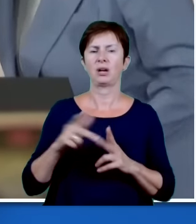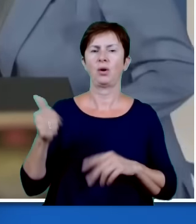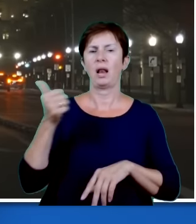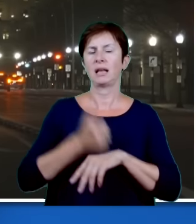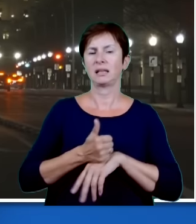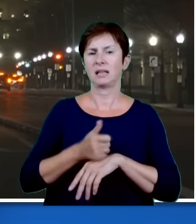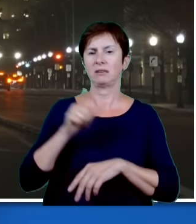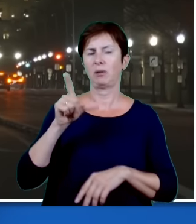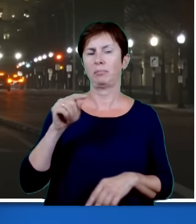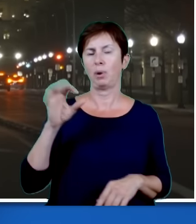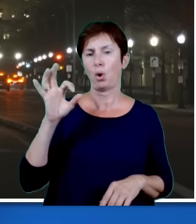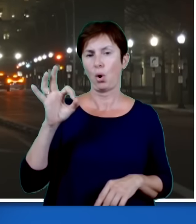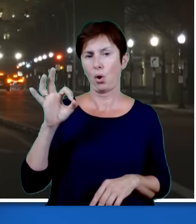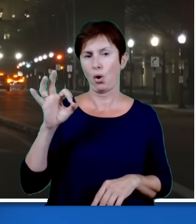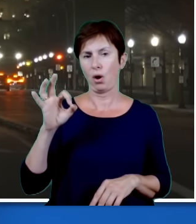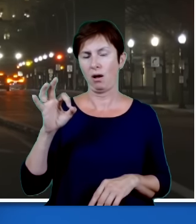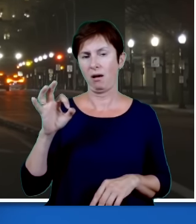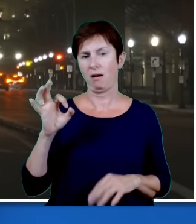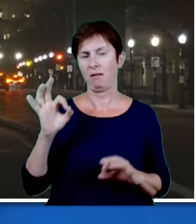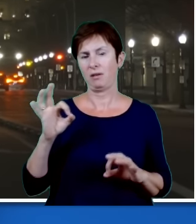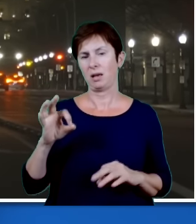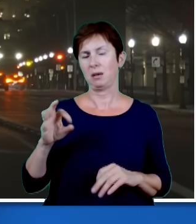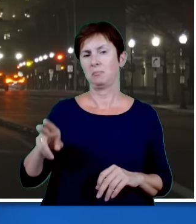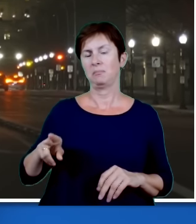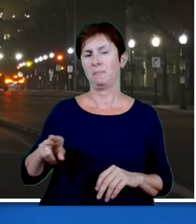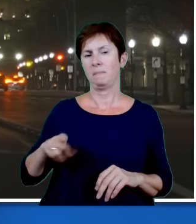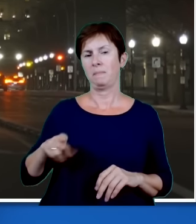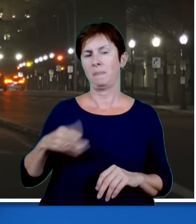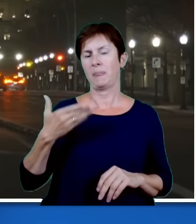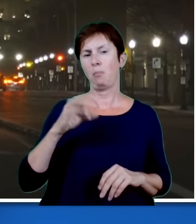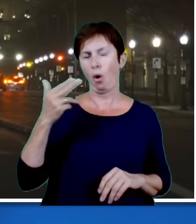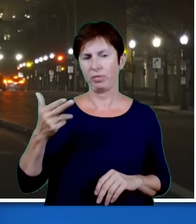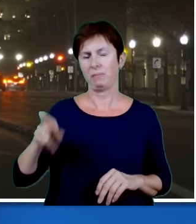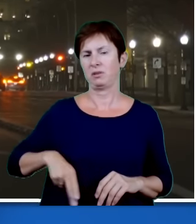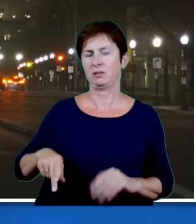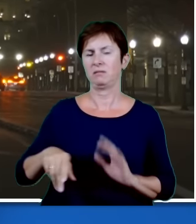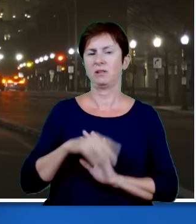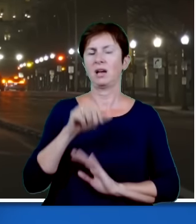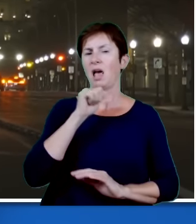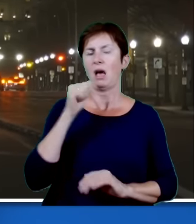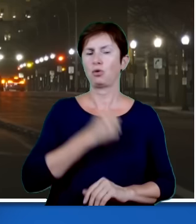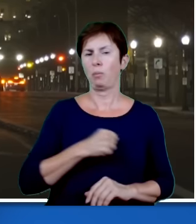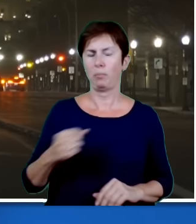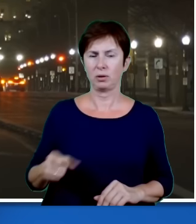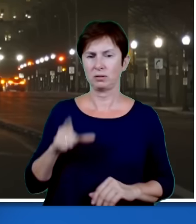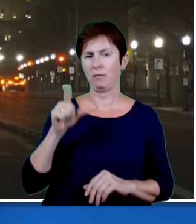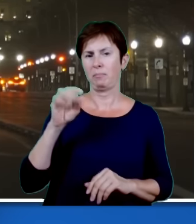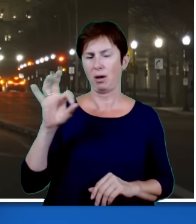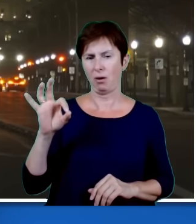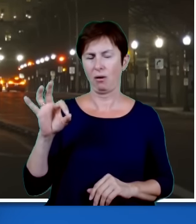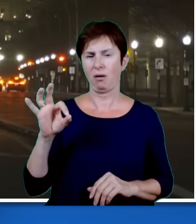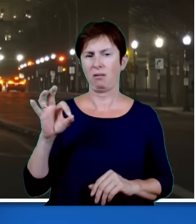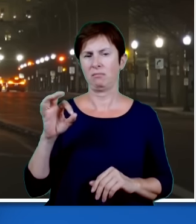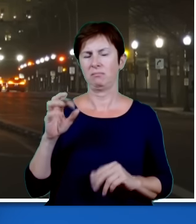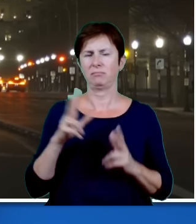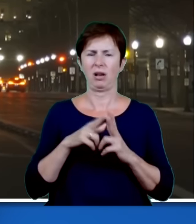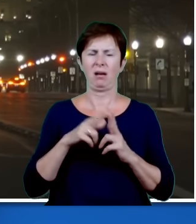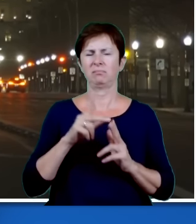Platformy Obywatelskiej obecnego Ministra Spraw Zagranicznych wielu europosłów Platformy na Donalda trumpa ale